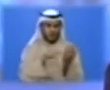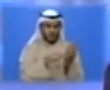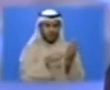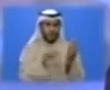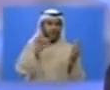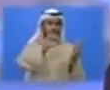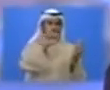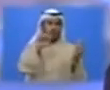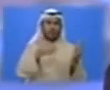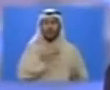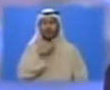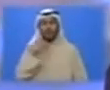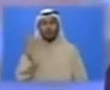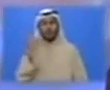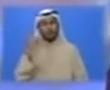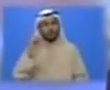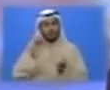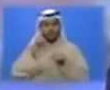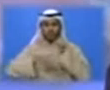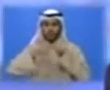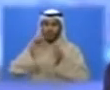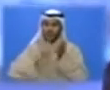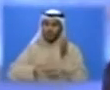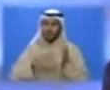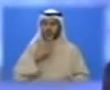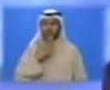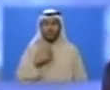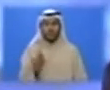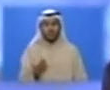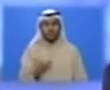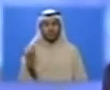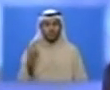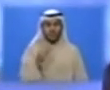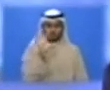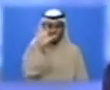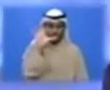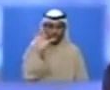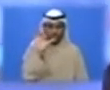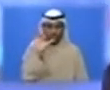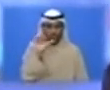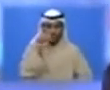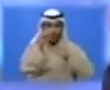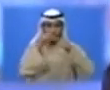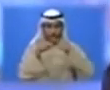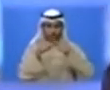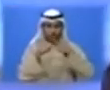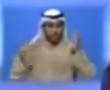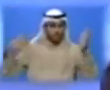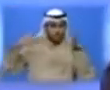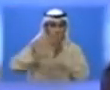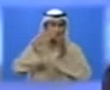أشارت إحصائية أعلنتها وزارة الداخلية مؤخرا أن 95% من الحوادث تقع